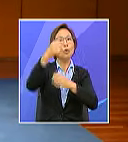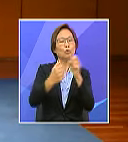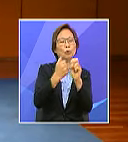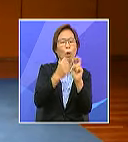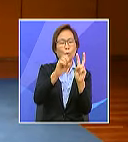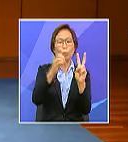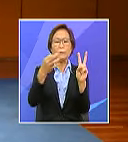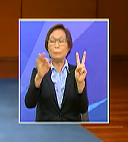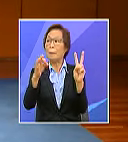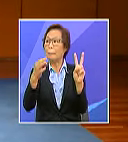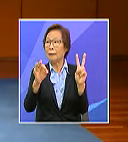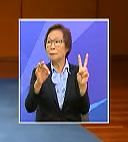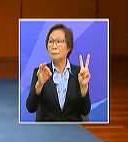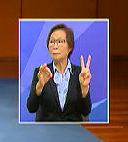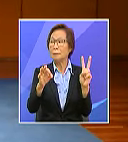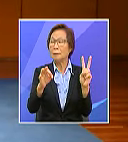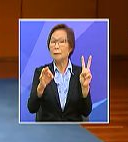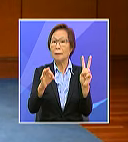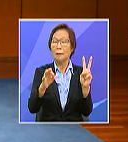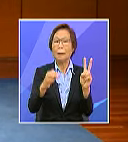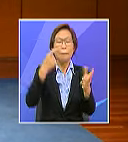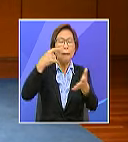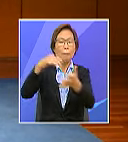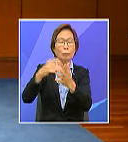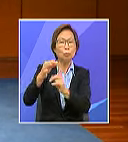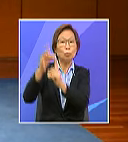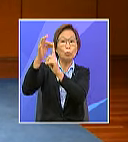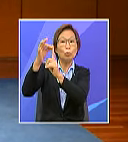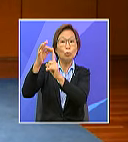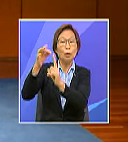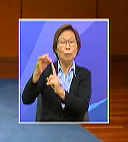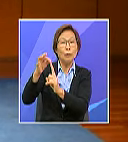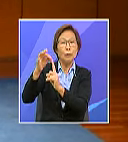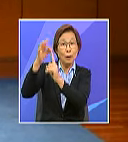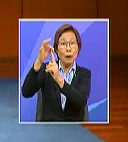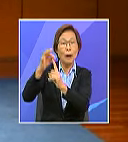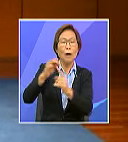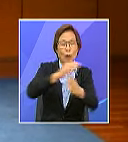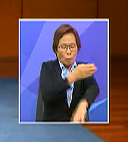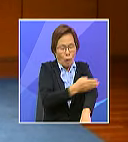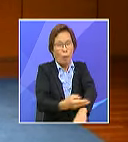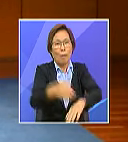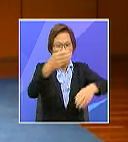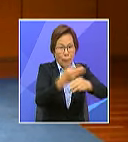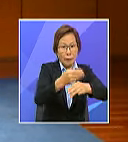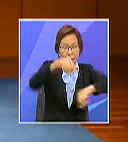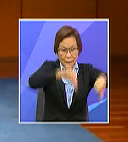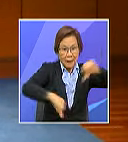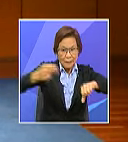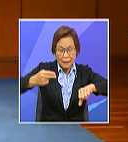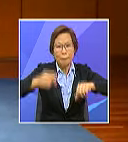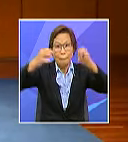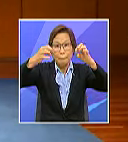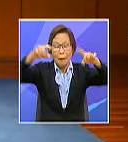tahun 2019 mata pelajaran keras yang menunjukkan penurunan adalah mathematics science sejarah dan pendidikan Islam